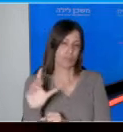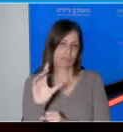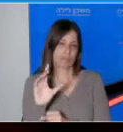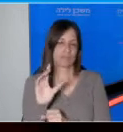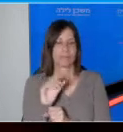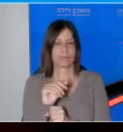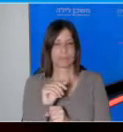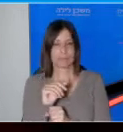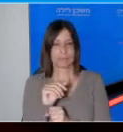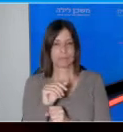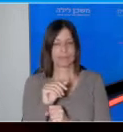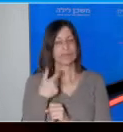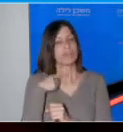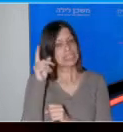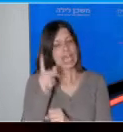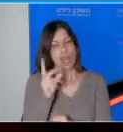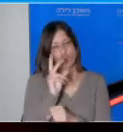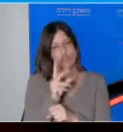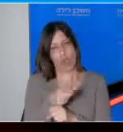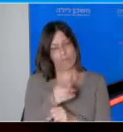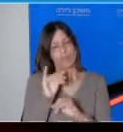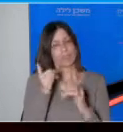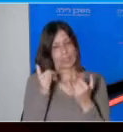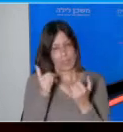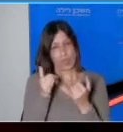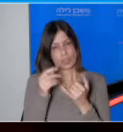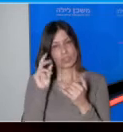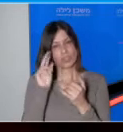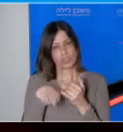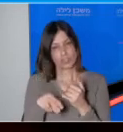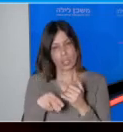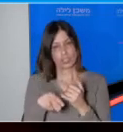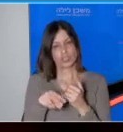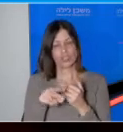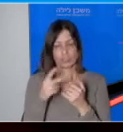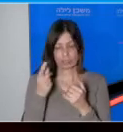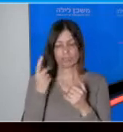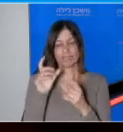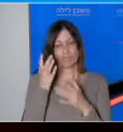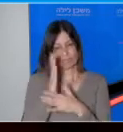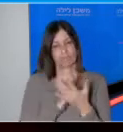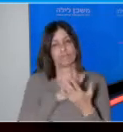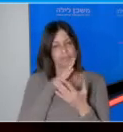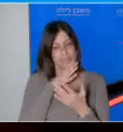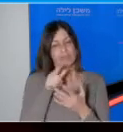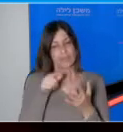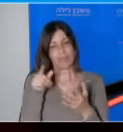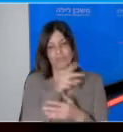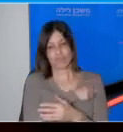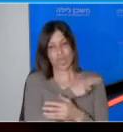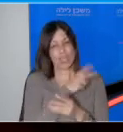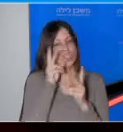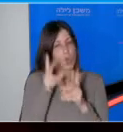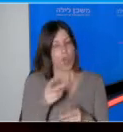מפשע. עדיין חף מפשע וצריך לשמור עליו. נכון שיש שורים שמועדים, ועל כן המשטרה יכולה